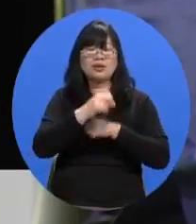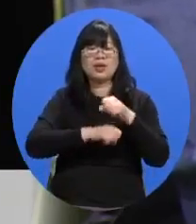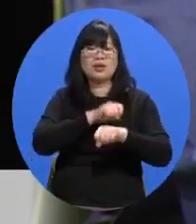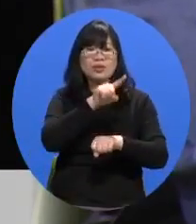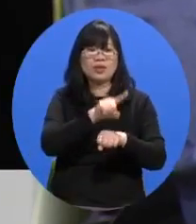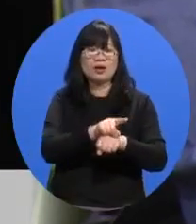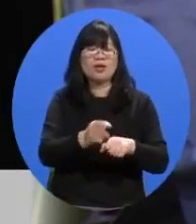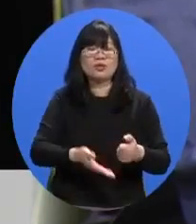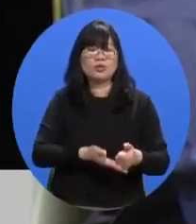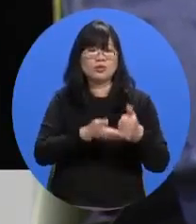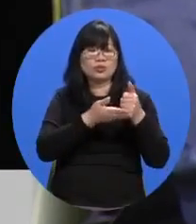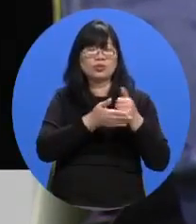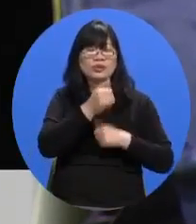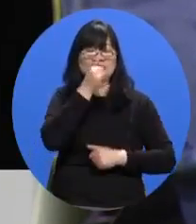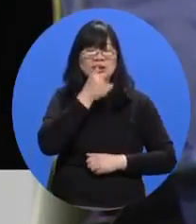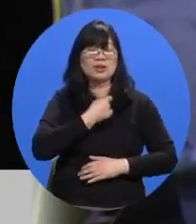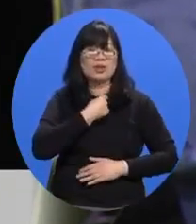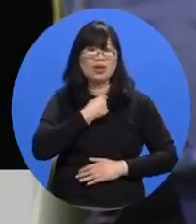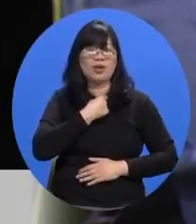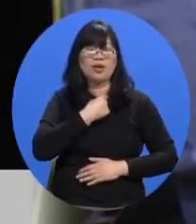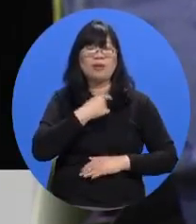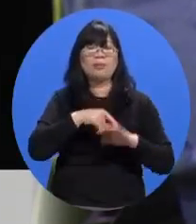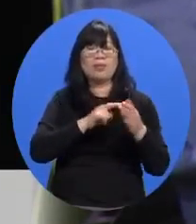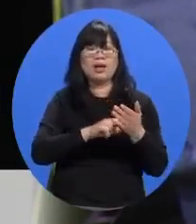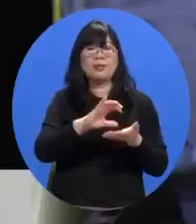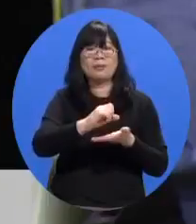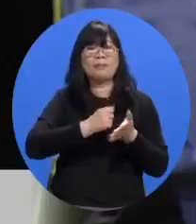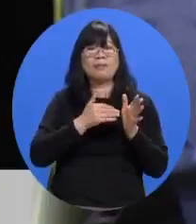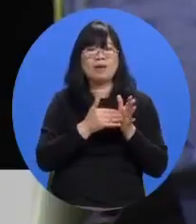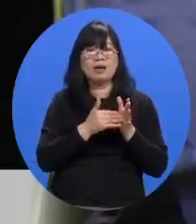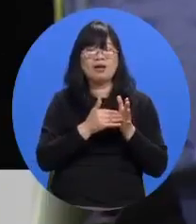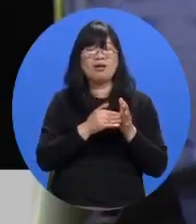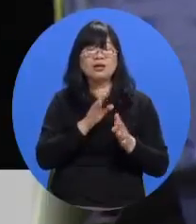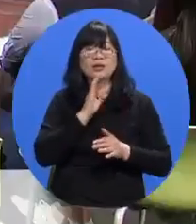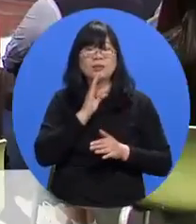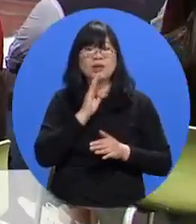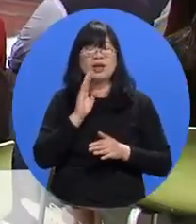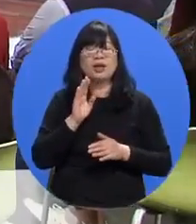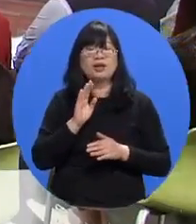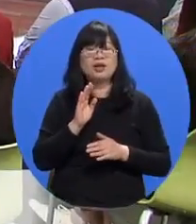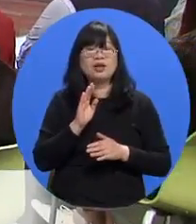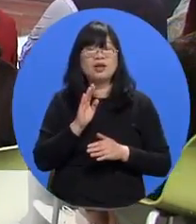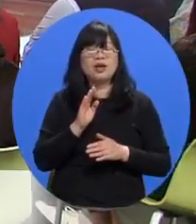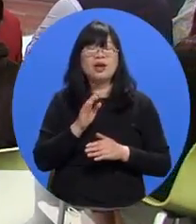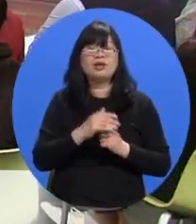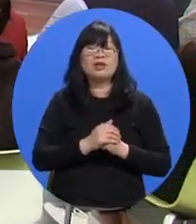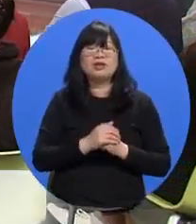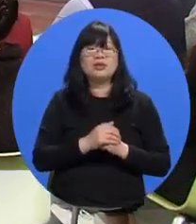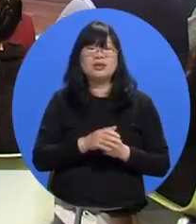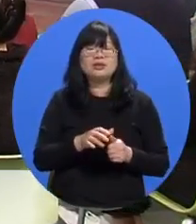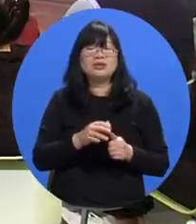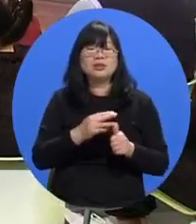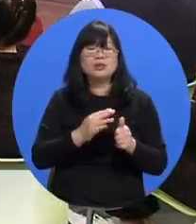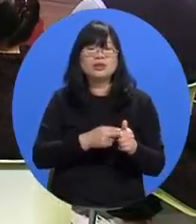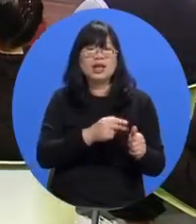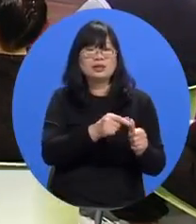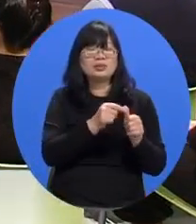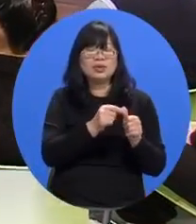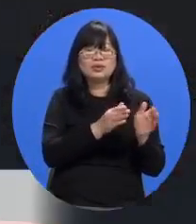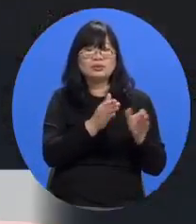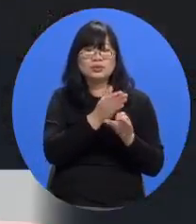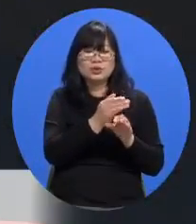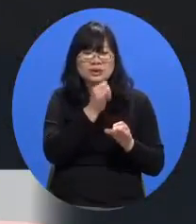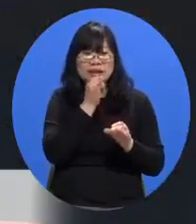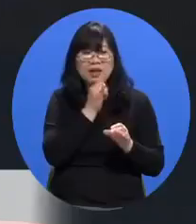좀 존중받을 수 있었으면 하는 바람이 있습니다. 네, 정말 우리 예비교사 말을 들어보면 정말 우리나라 교사 자원의